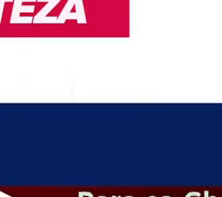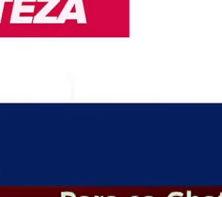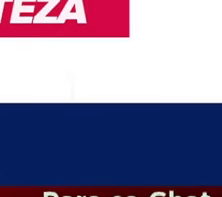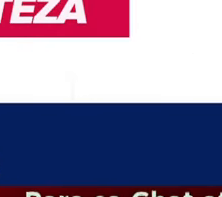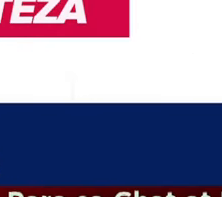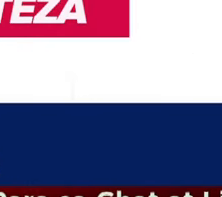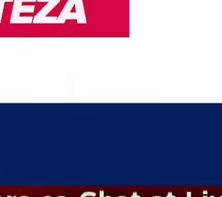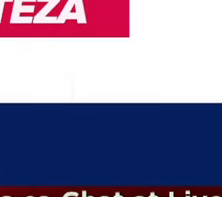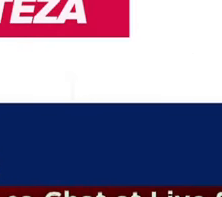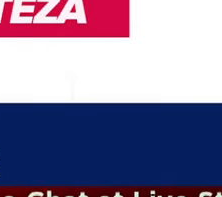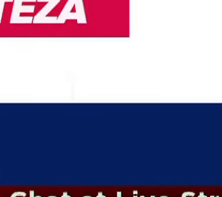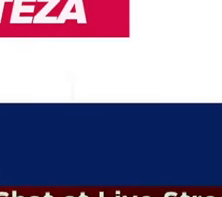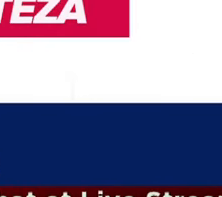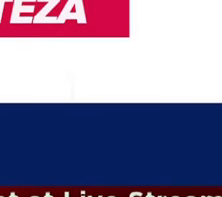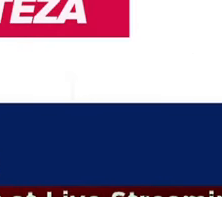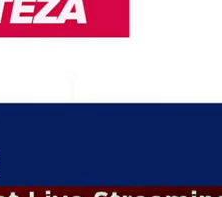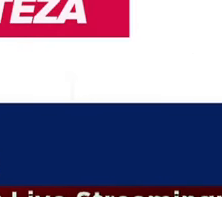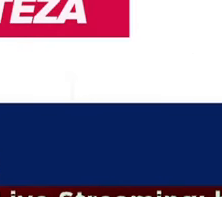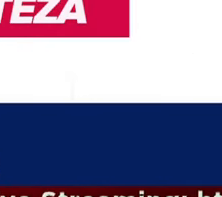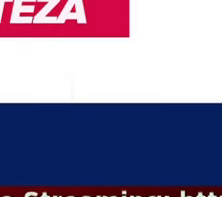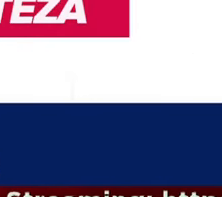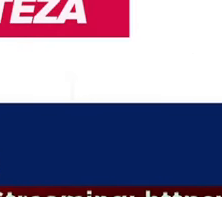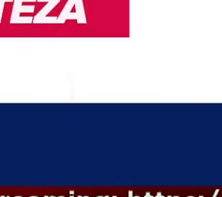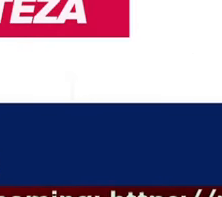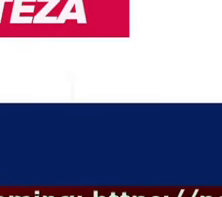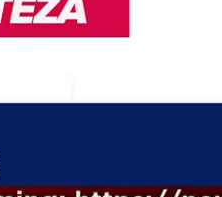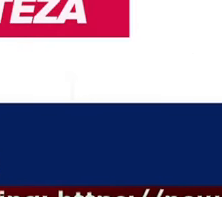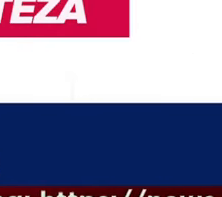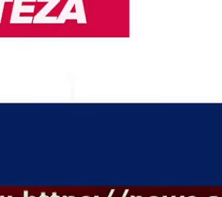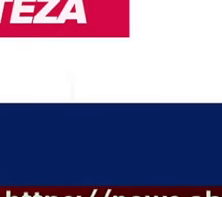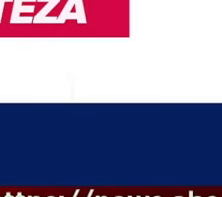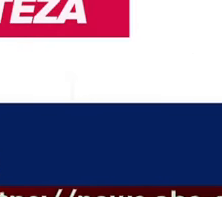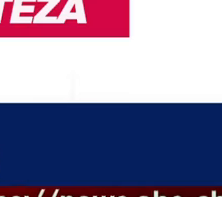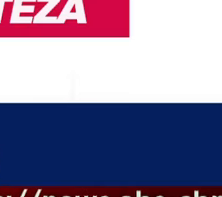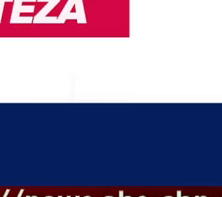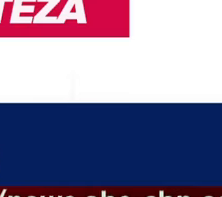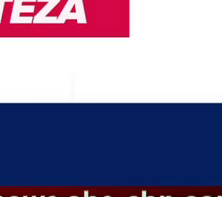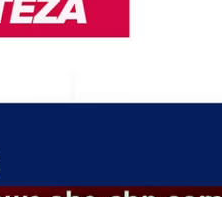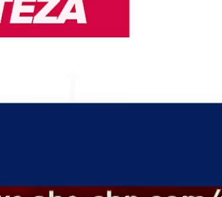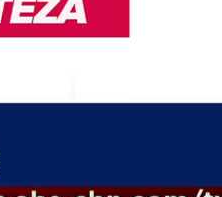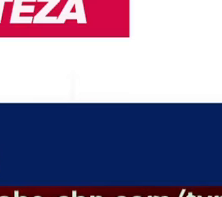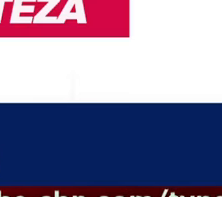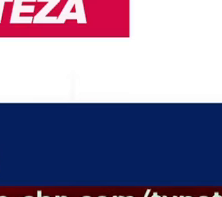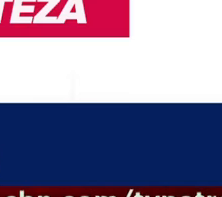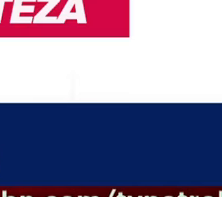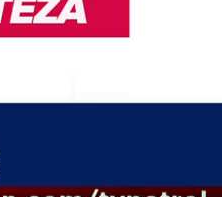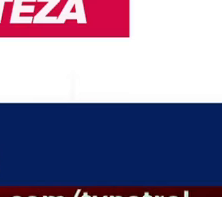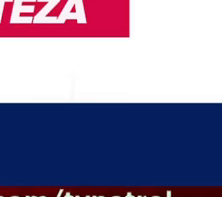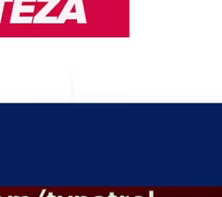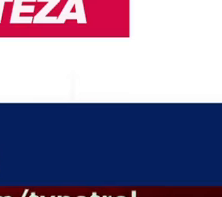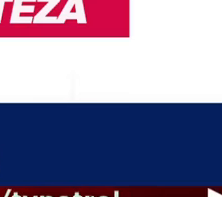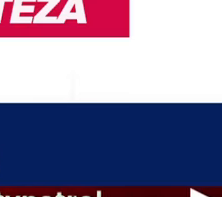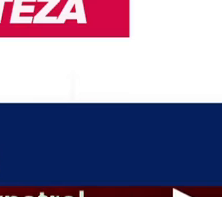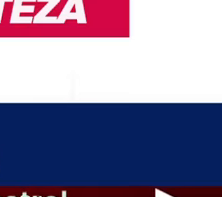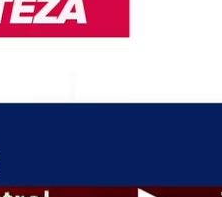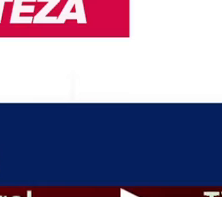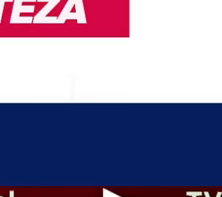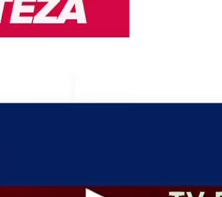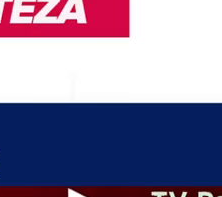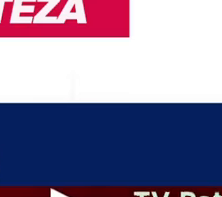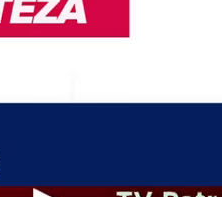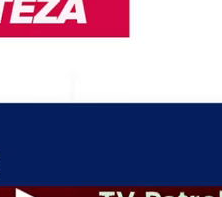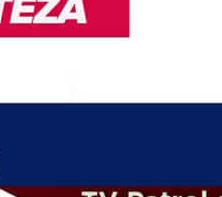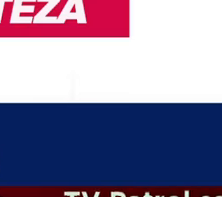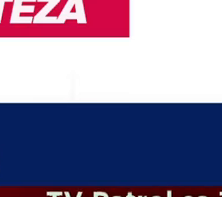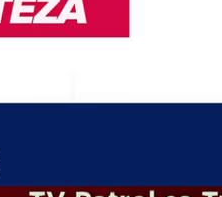ng Embo Barangays dahil matagal nang alam ng pamahalang lungsod ng Taguig sa pamamagitan ng mga sulat na magsasara ang mga health center